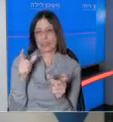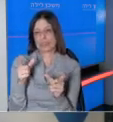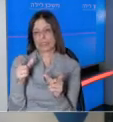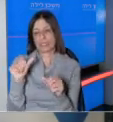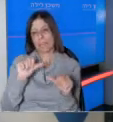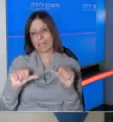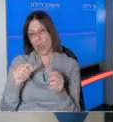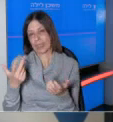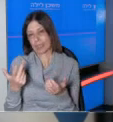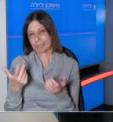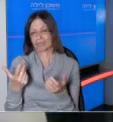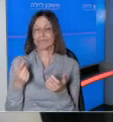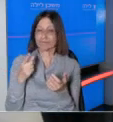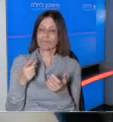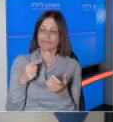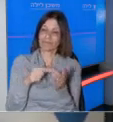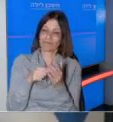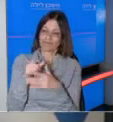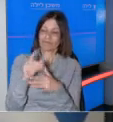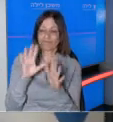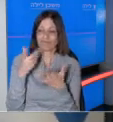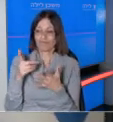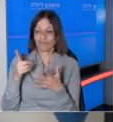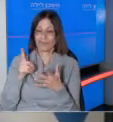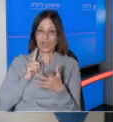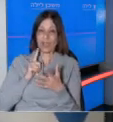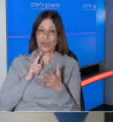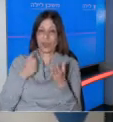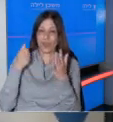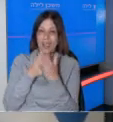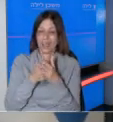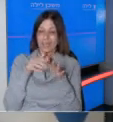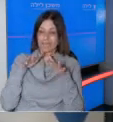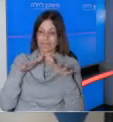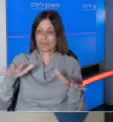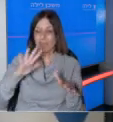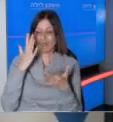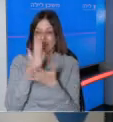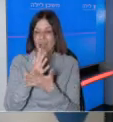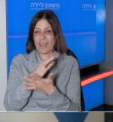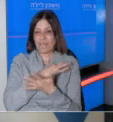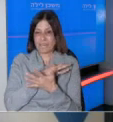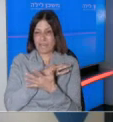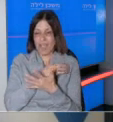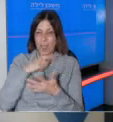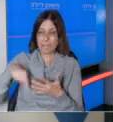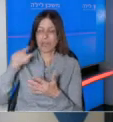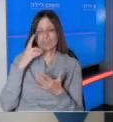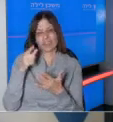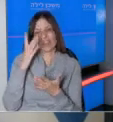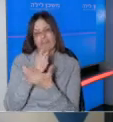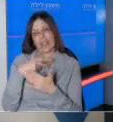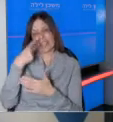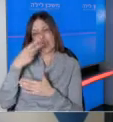הביולוגיה. ולכן, אם אתם תחכו עד שהגל כבר יפגע בנו, זה כבר יהיה מאוחר מדי.